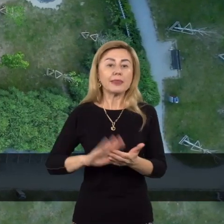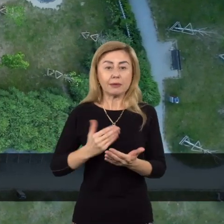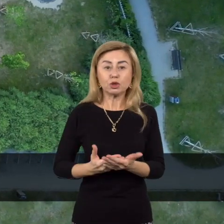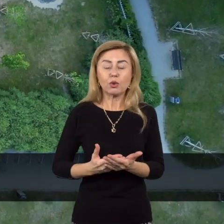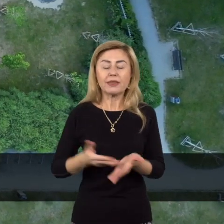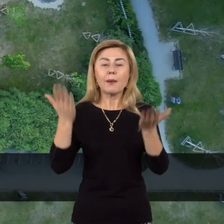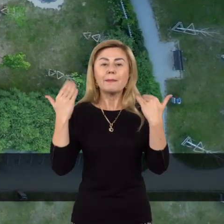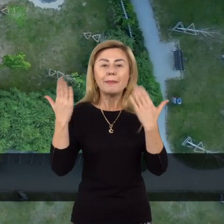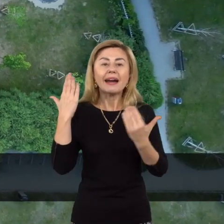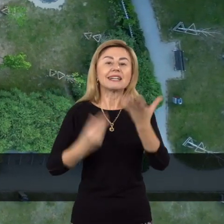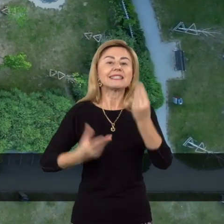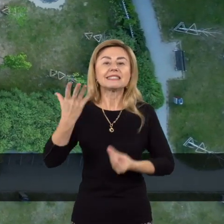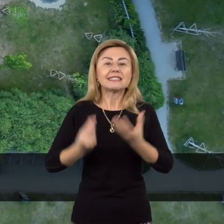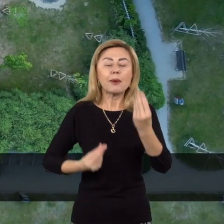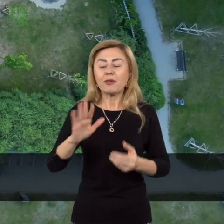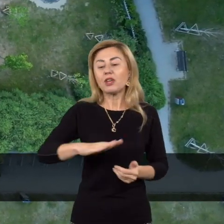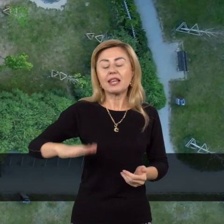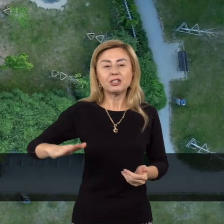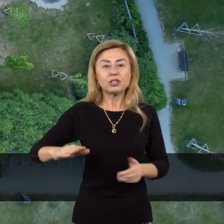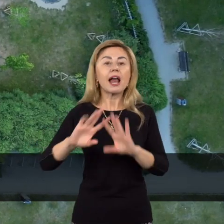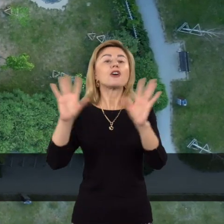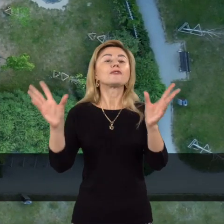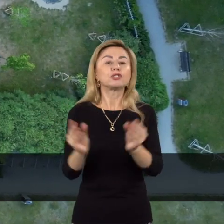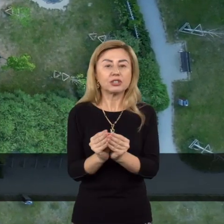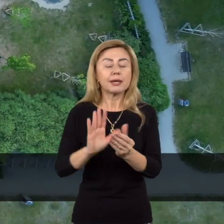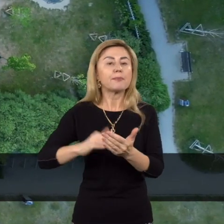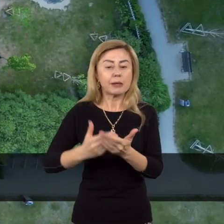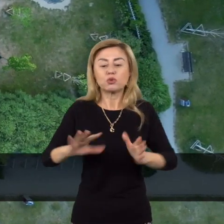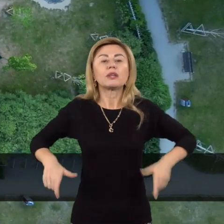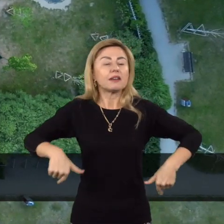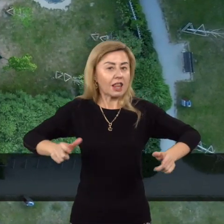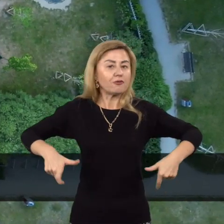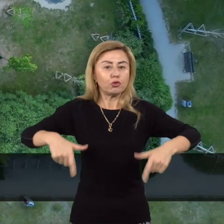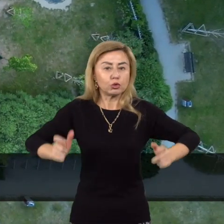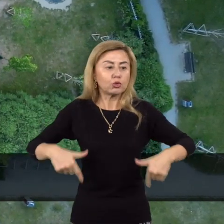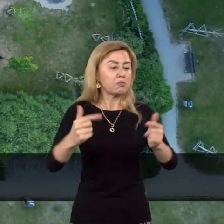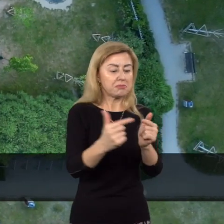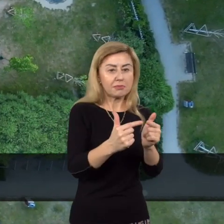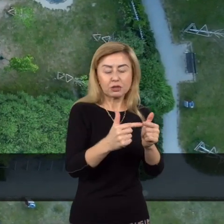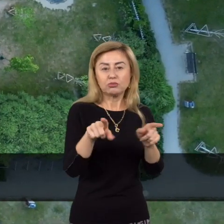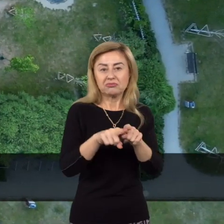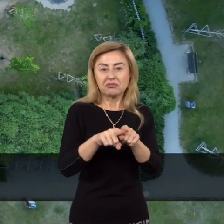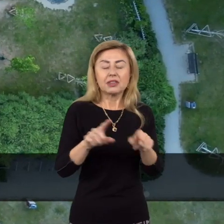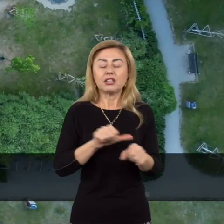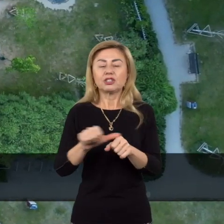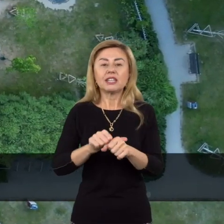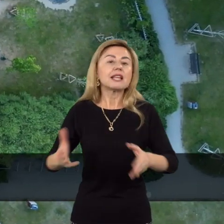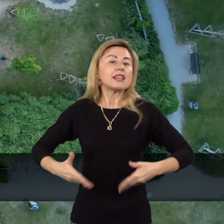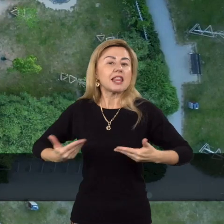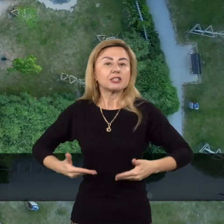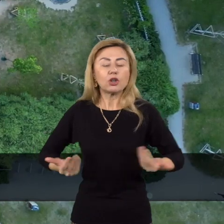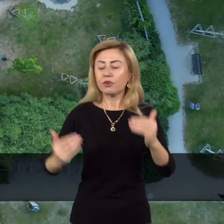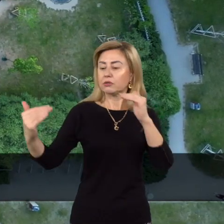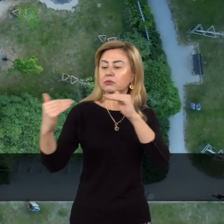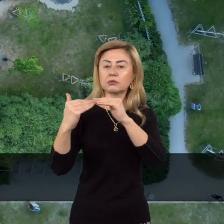parki zabaw dla dzieci, ale dla dzieci wszystkich, czyli dla dzieci, które jeżdżą na wózku, dla dzieci, które mają niepełnosprawności